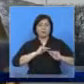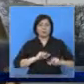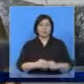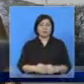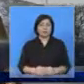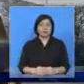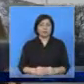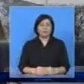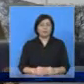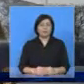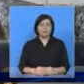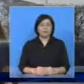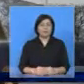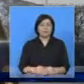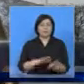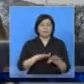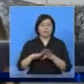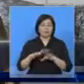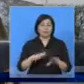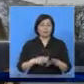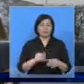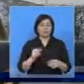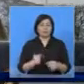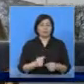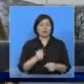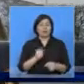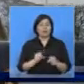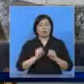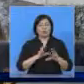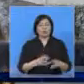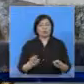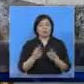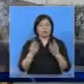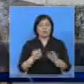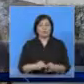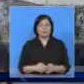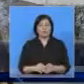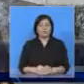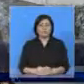қоқыстарды өртеп жатыр. Осы кезде абайлық танытуларын сұраймыз.